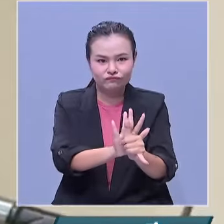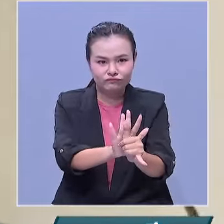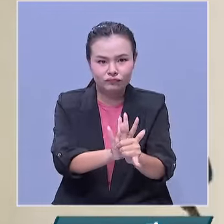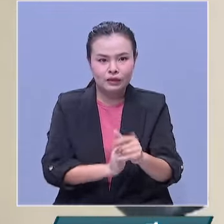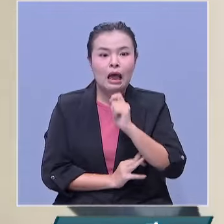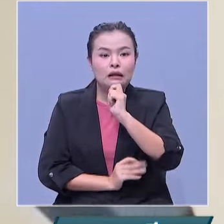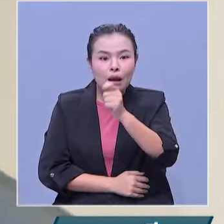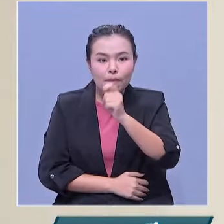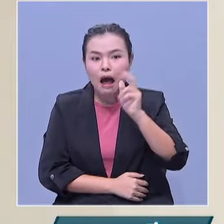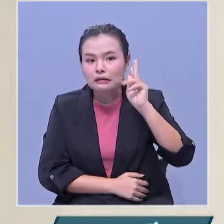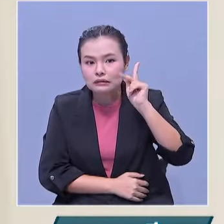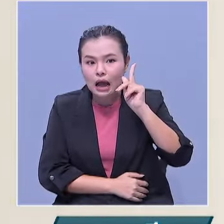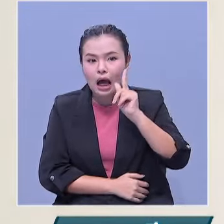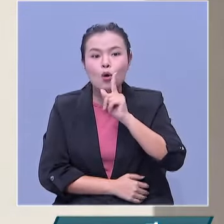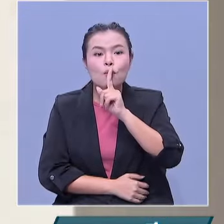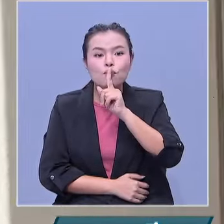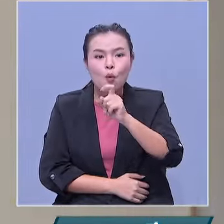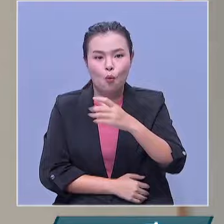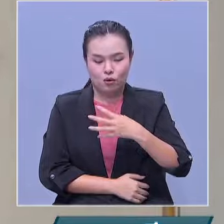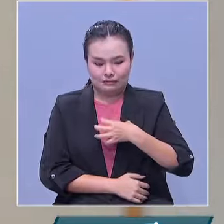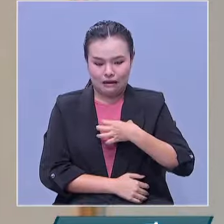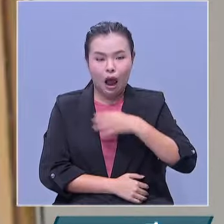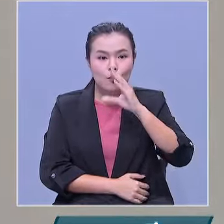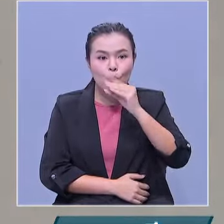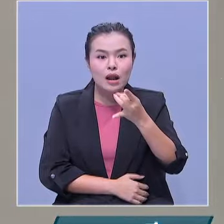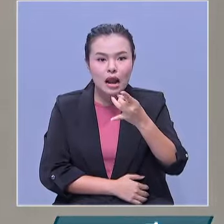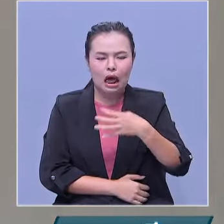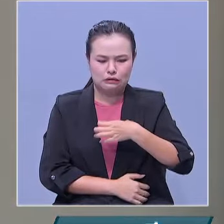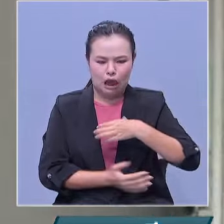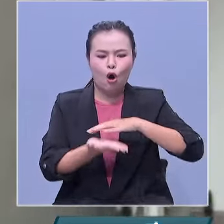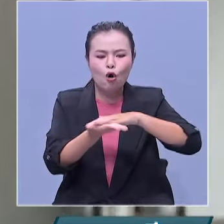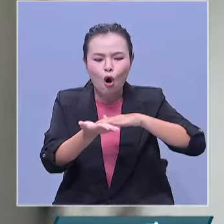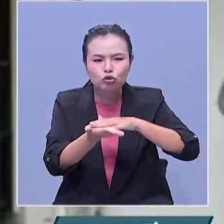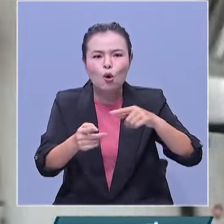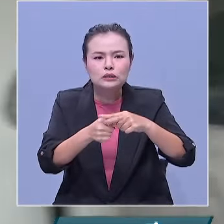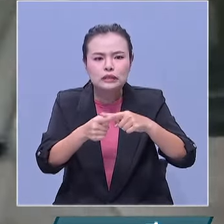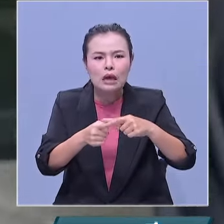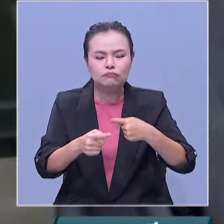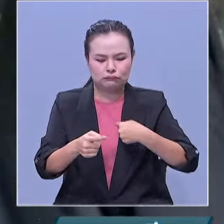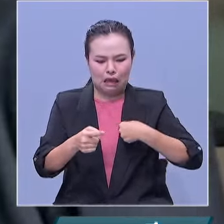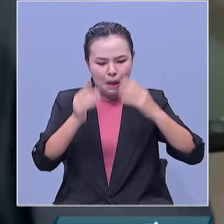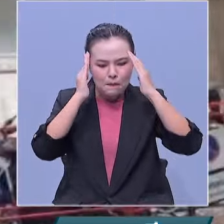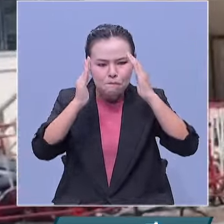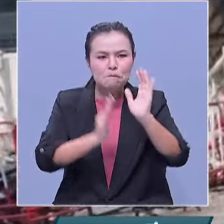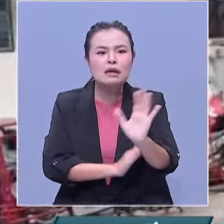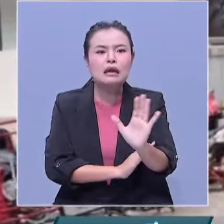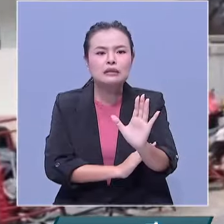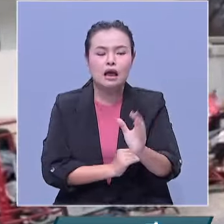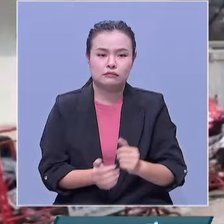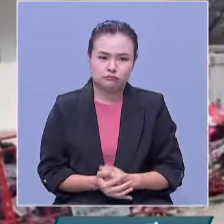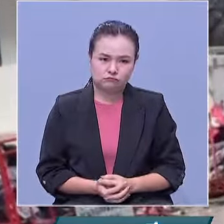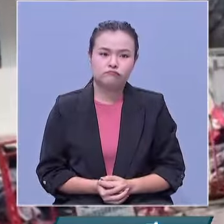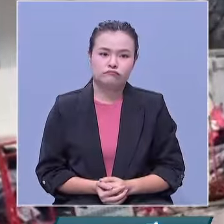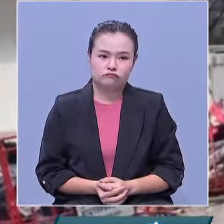พูดมั้ยนะครับนายตี๋บอกกับนักข่าวแบบนี้ครับว่าอยากขอโทษผู้บาดเจ็บเขาไม่ได้ตั้งใจนอกจากคดีที่นาย